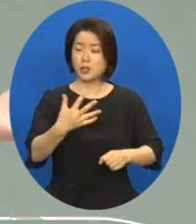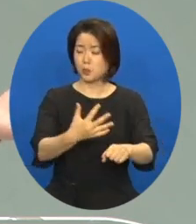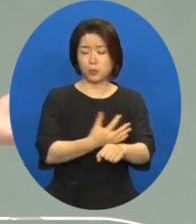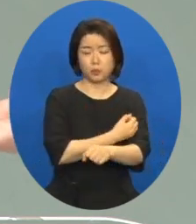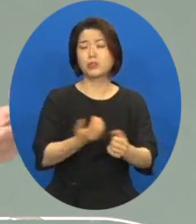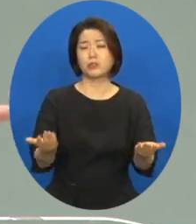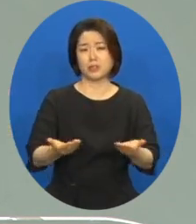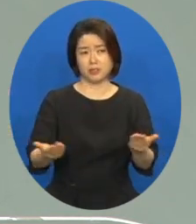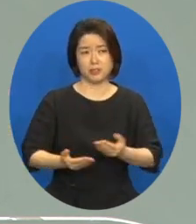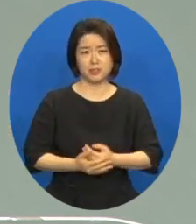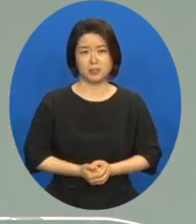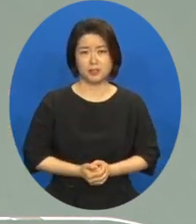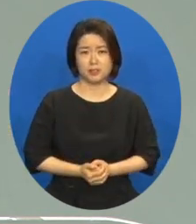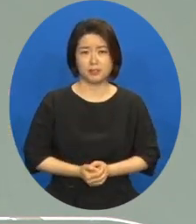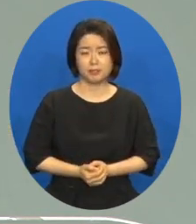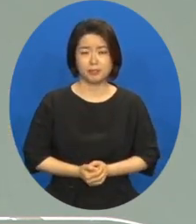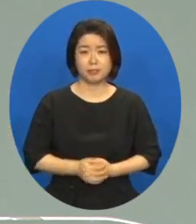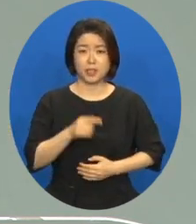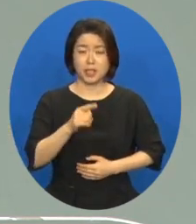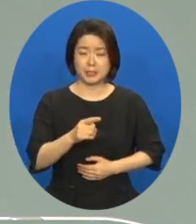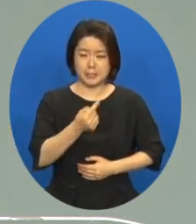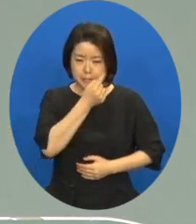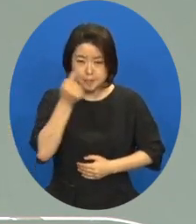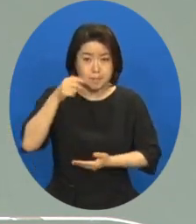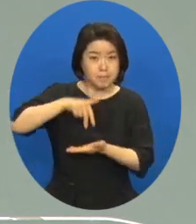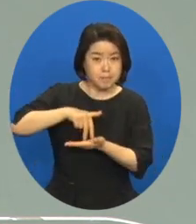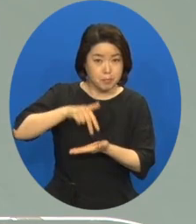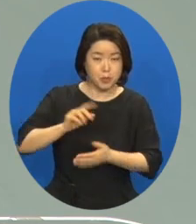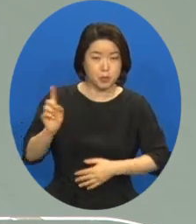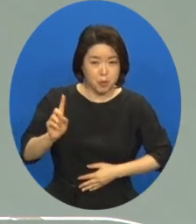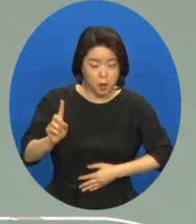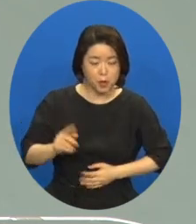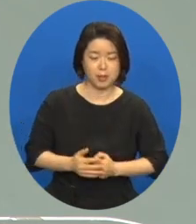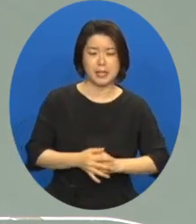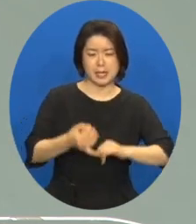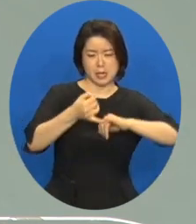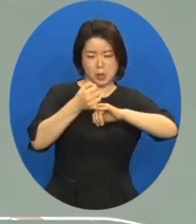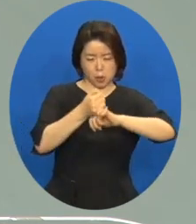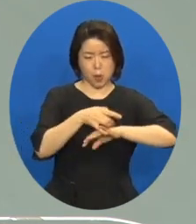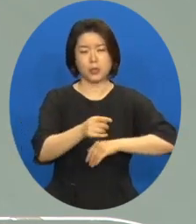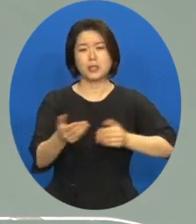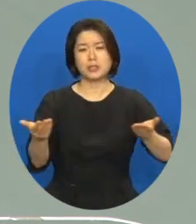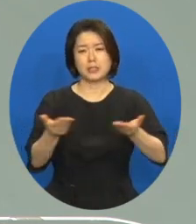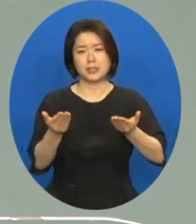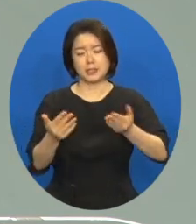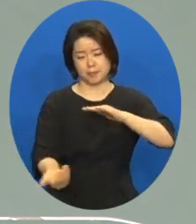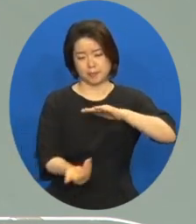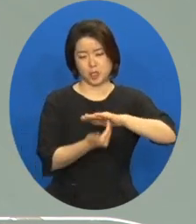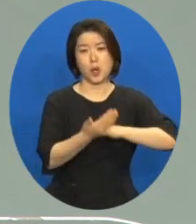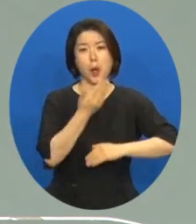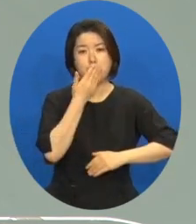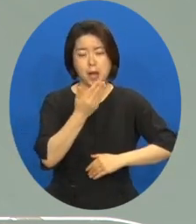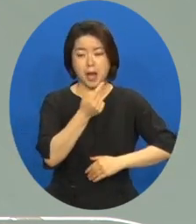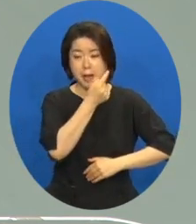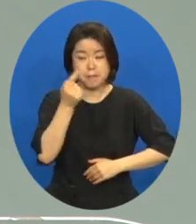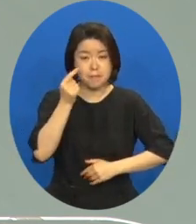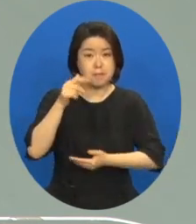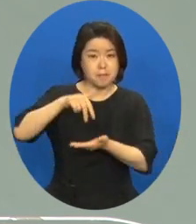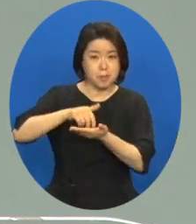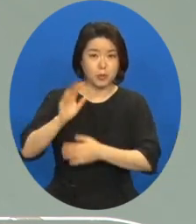거잖아요. 그 보증으로 반드시 그런 일이 일어날 것이다 라는